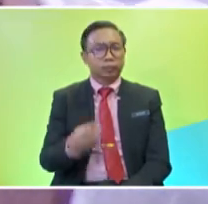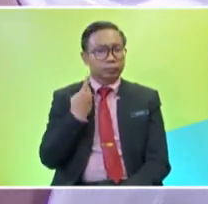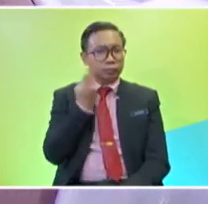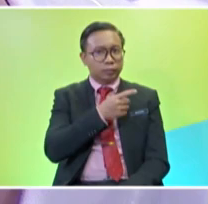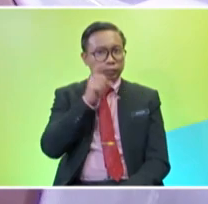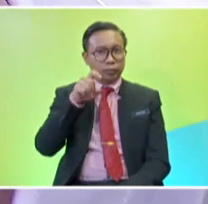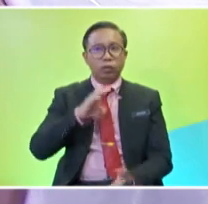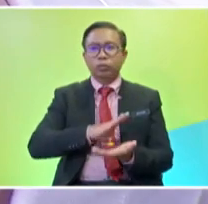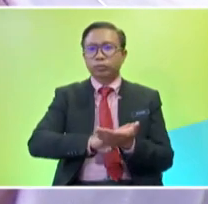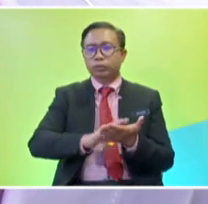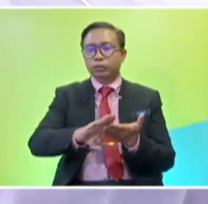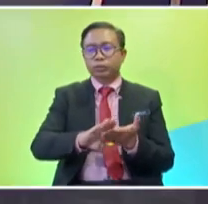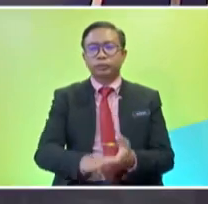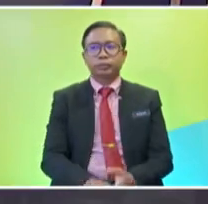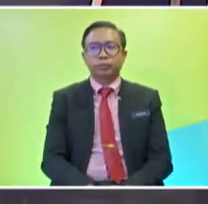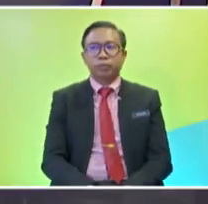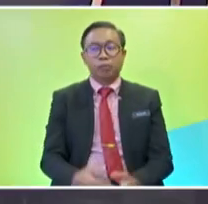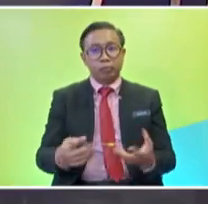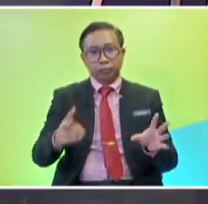untuk bahagia